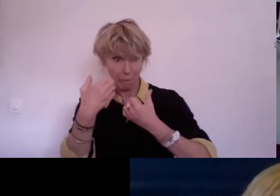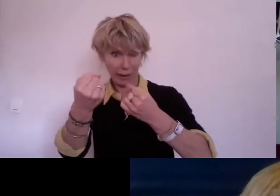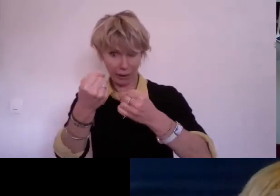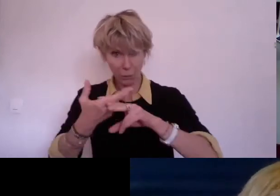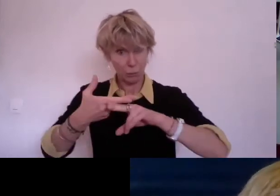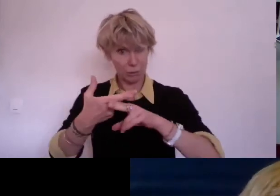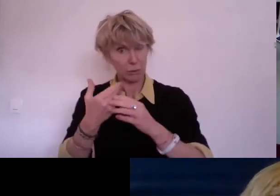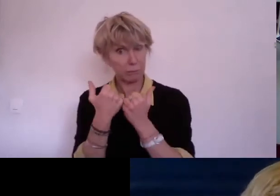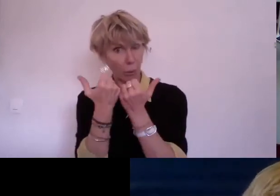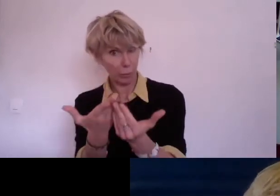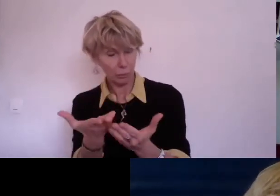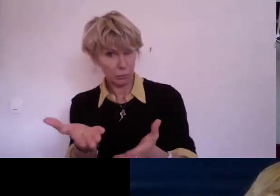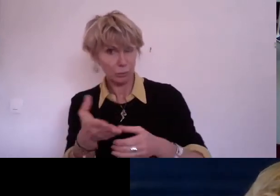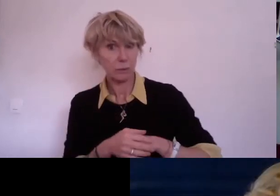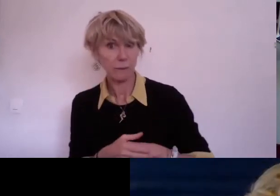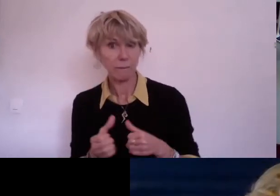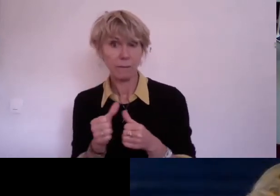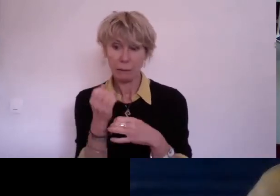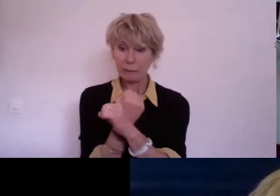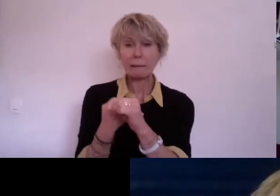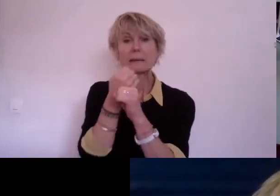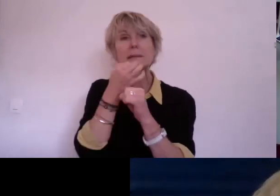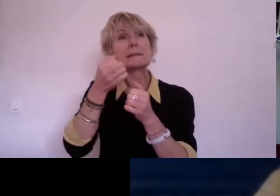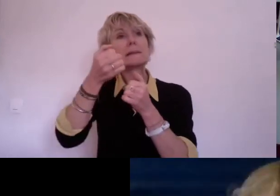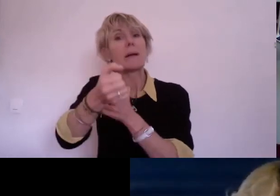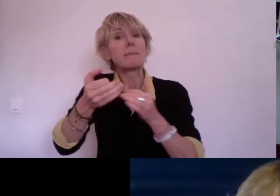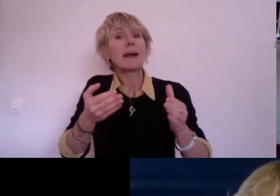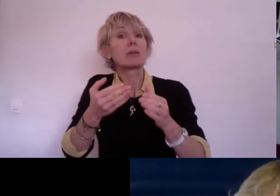Donc, nous allons créer notre département virtuel.